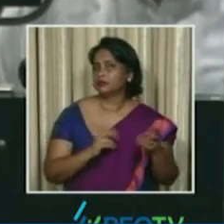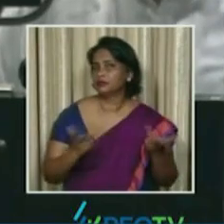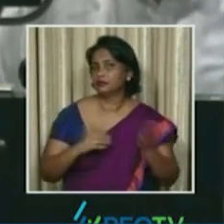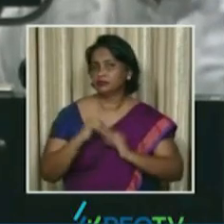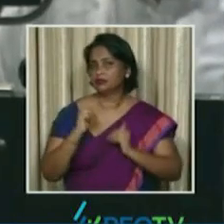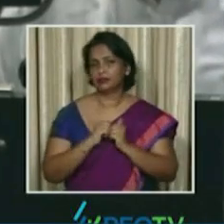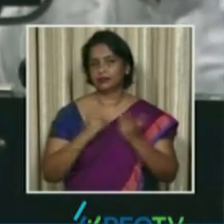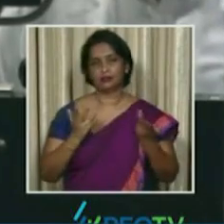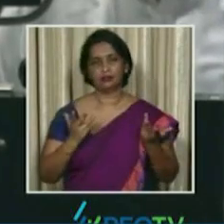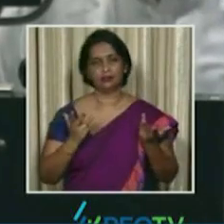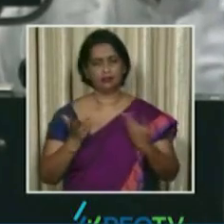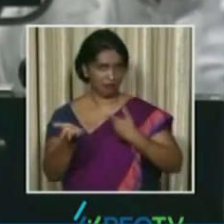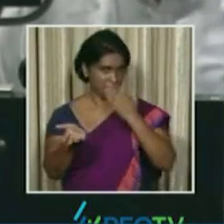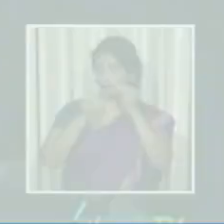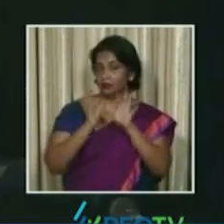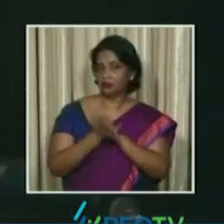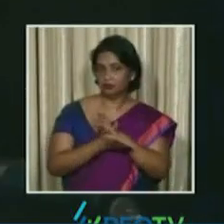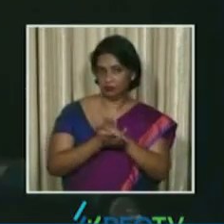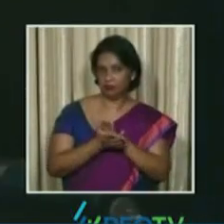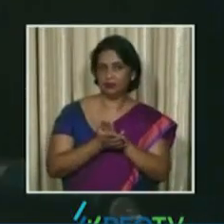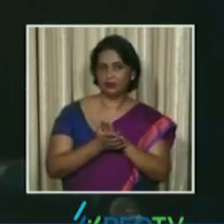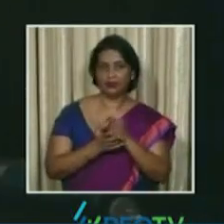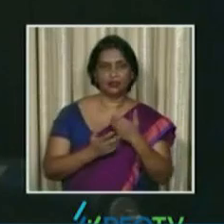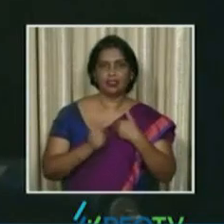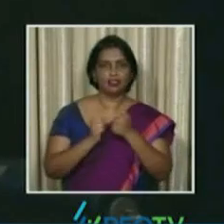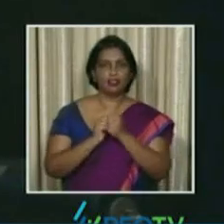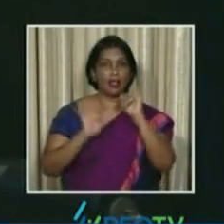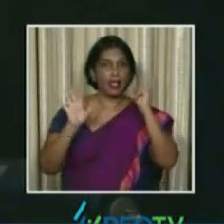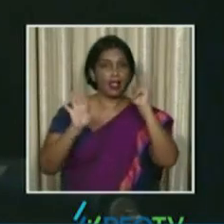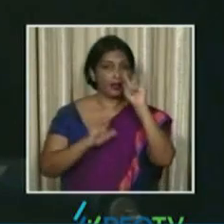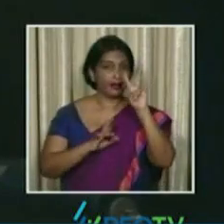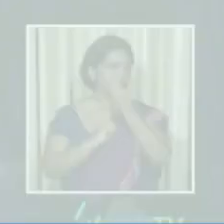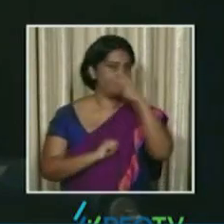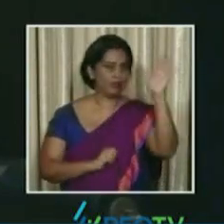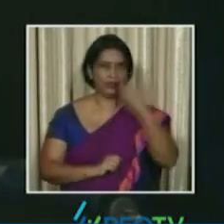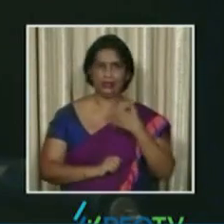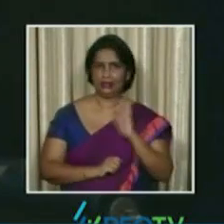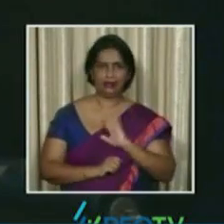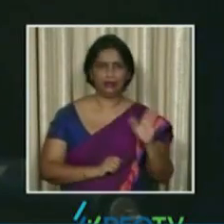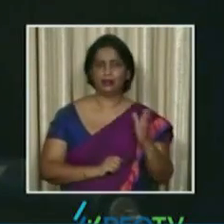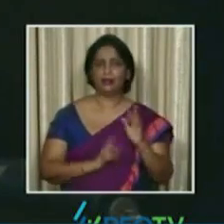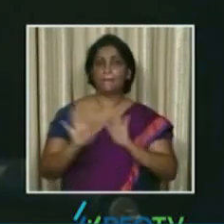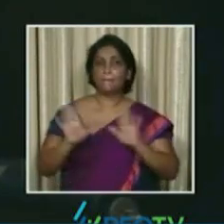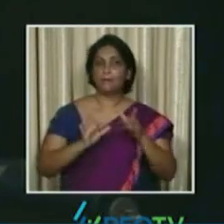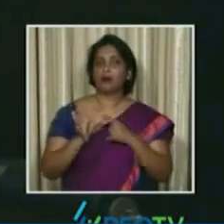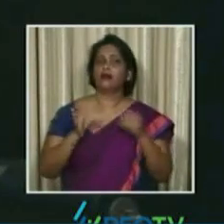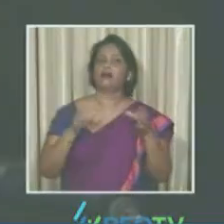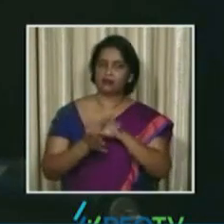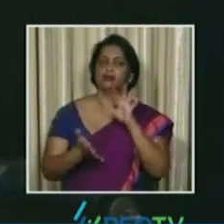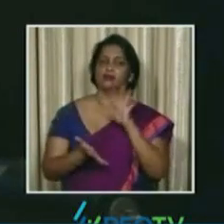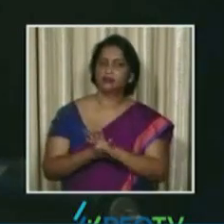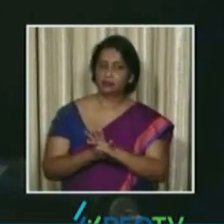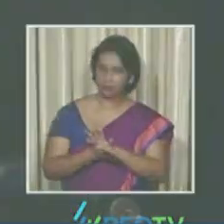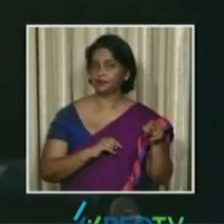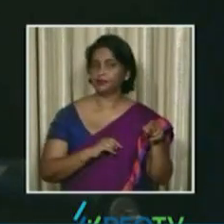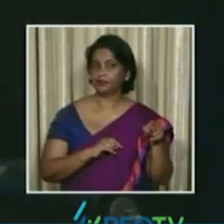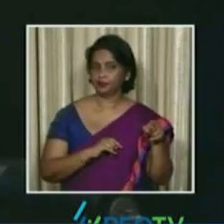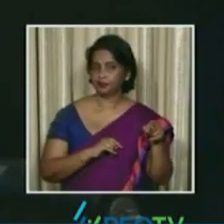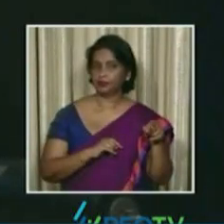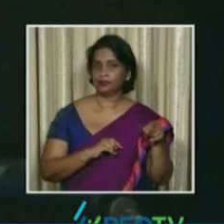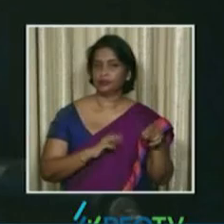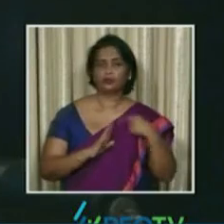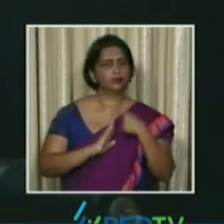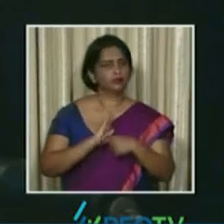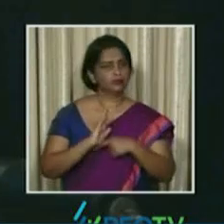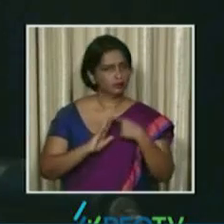අපිට මේ ඇයට යම් සහනයක් දෙන්න පුළුවන්ද? මම සේවකයන් 62ක් ඉවත් කළා නැහැ. ඒක පාලන අධිකාරිය විසින් ගත්ත තීන්දුවක්. මේ